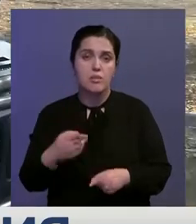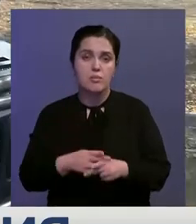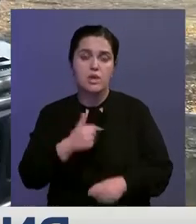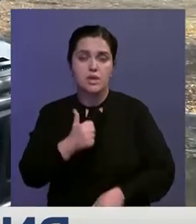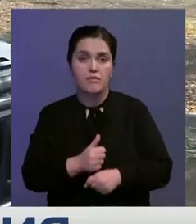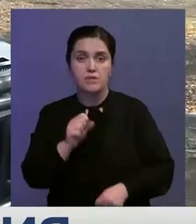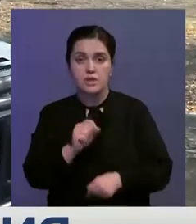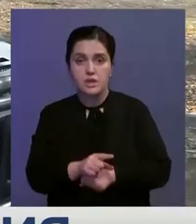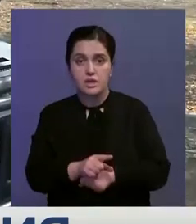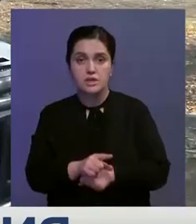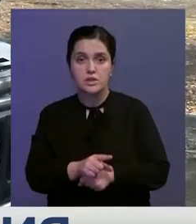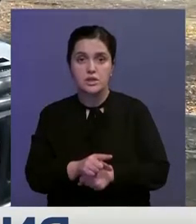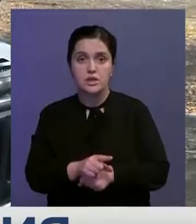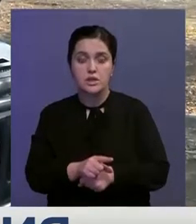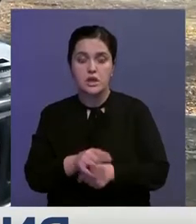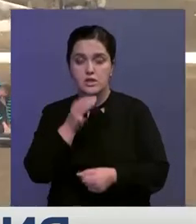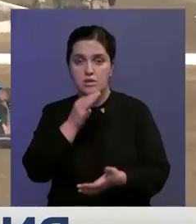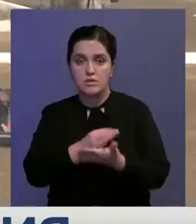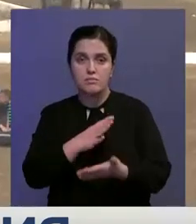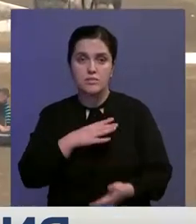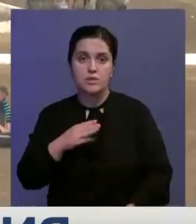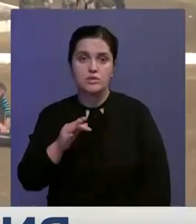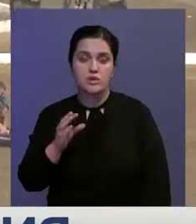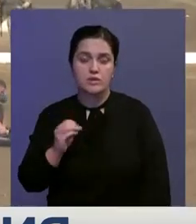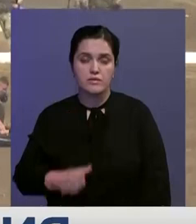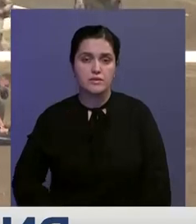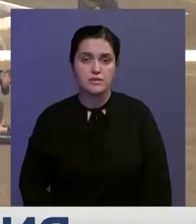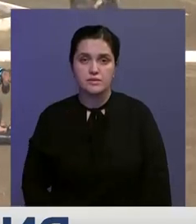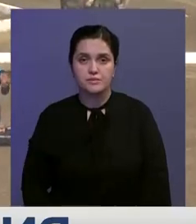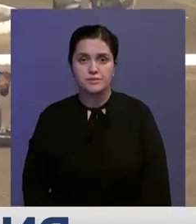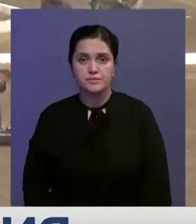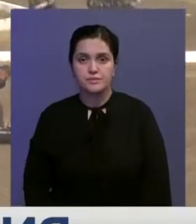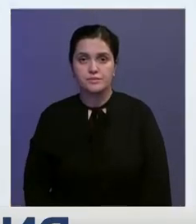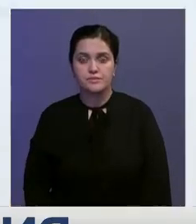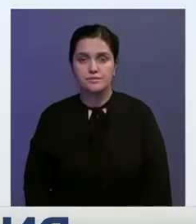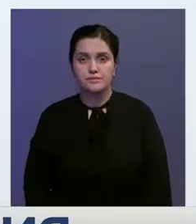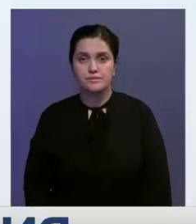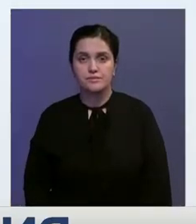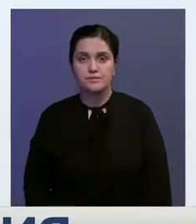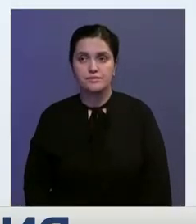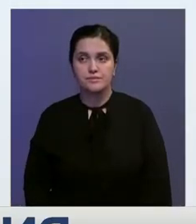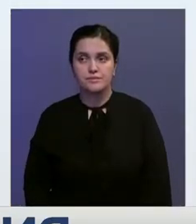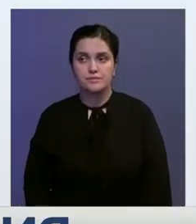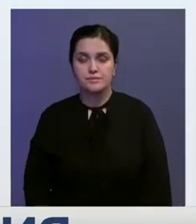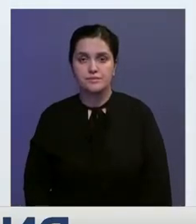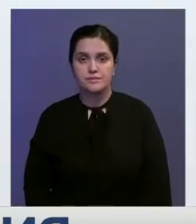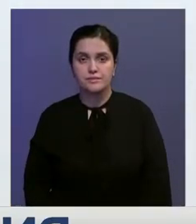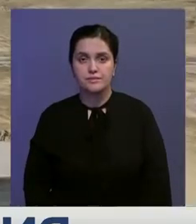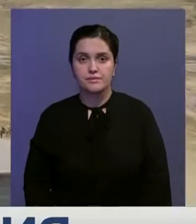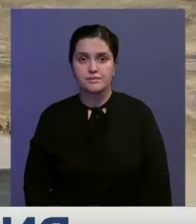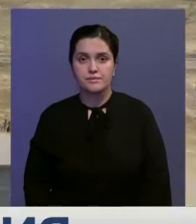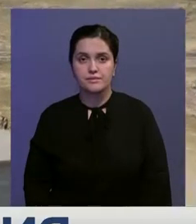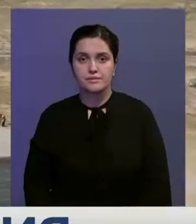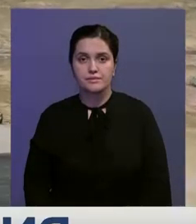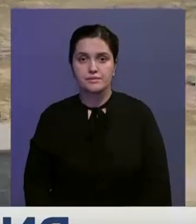ключевых задач страны, заключил глава государства. Иван Тулинов, Жандос Битабаров, Бахытбек Нуртаев при поддержке телерадиокомплекса президента